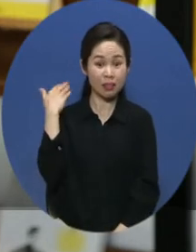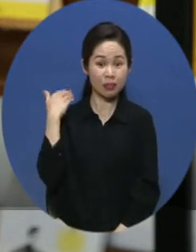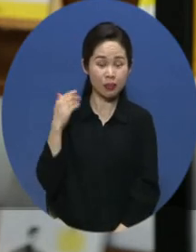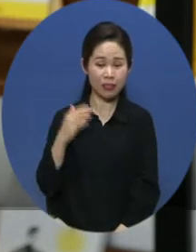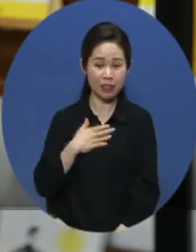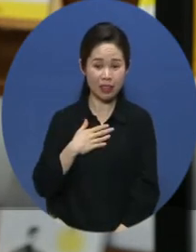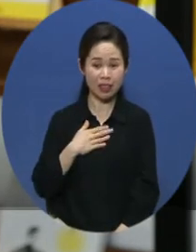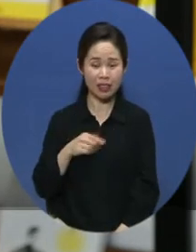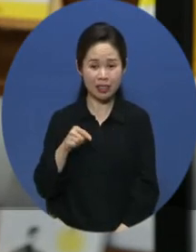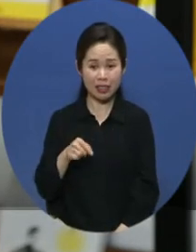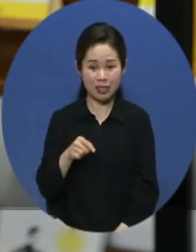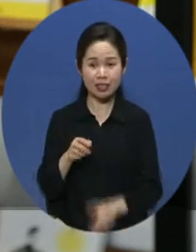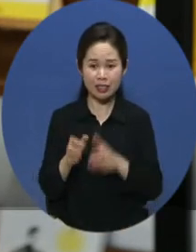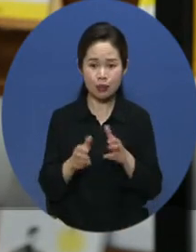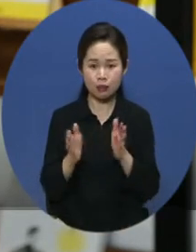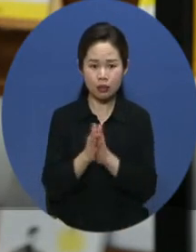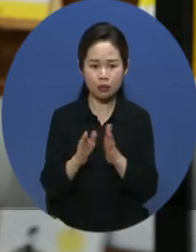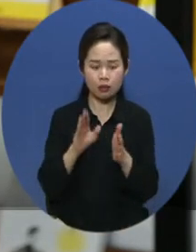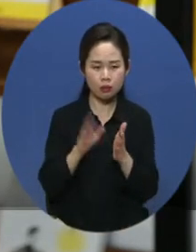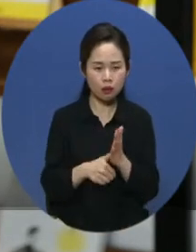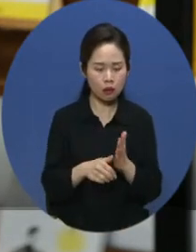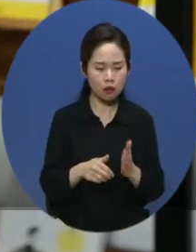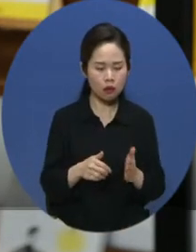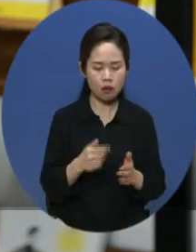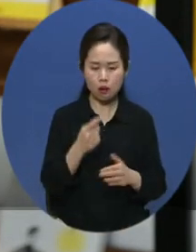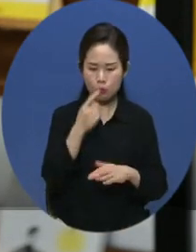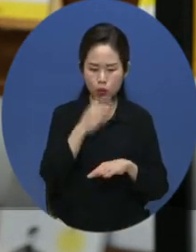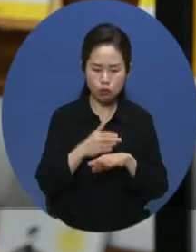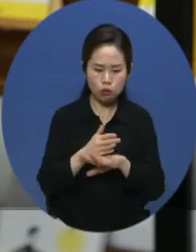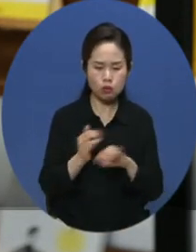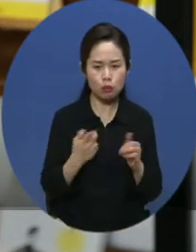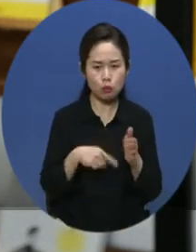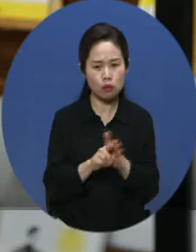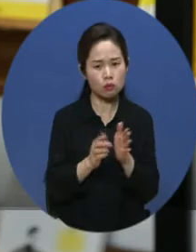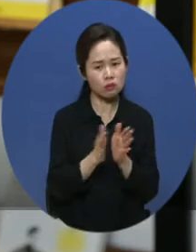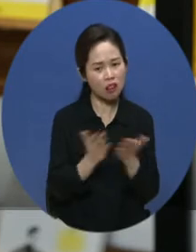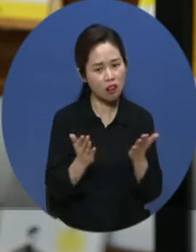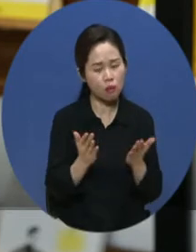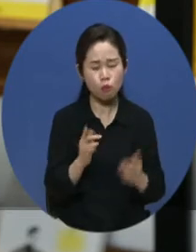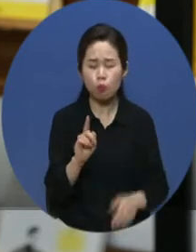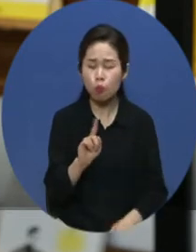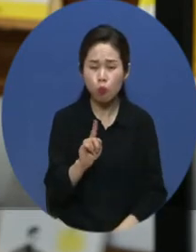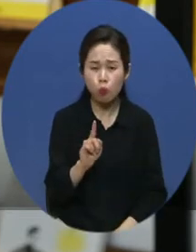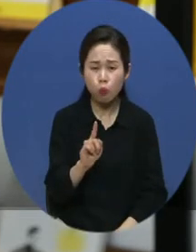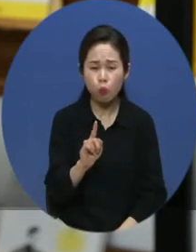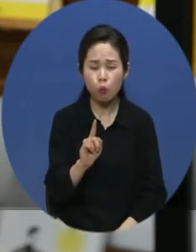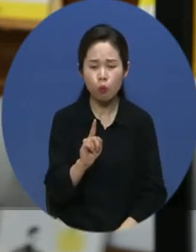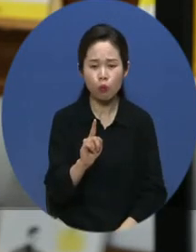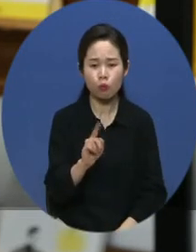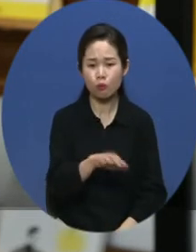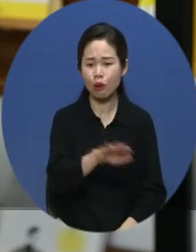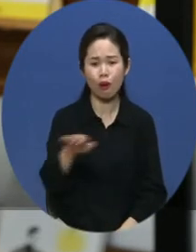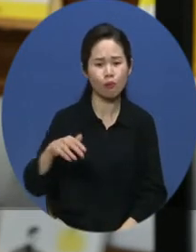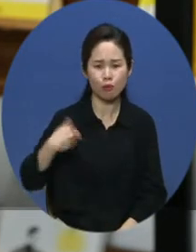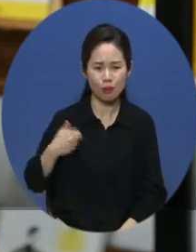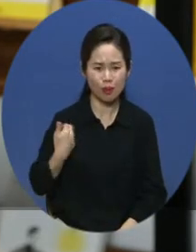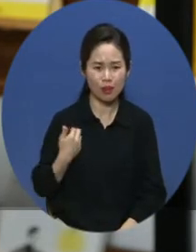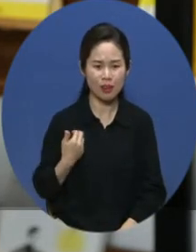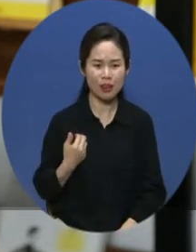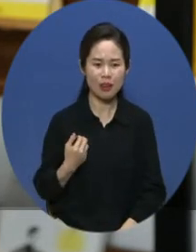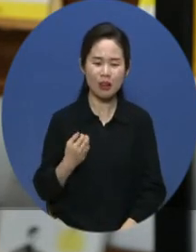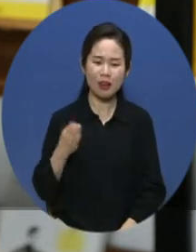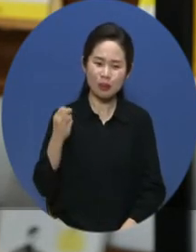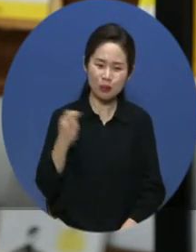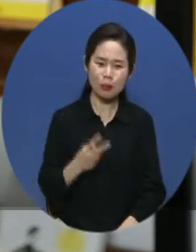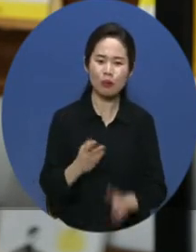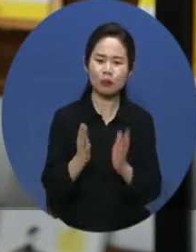느린학습자들을 위한 쉬운 글이라는 것 자체가 너무 생소한 분야였었고, 또 이 느린학습자들이 과연, 물론 책을